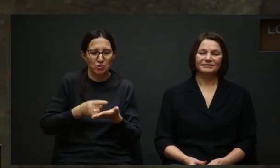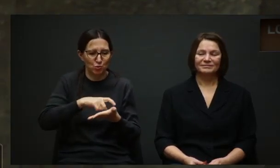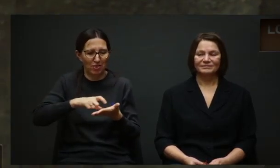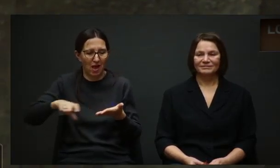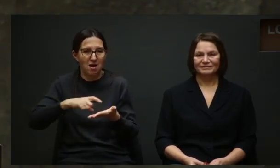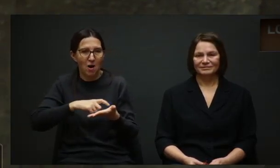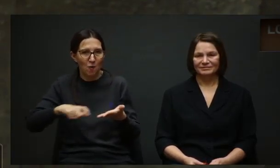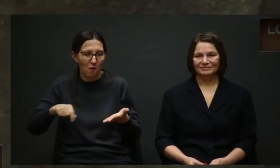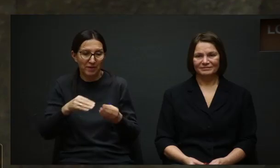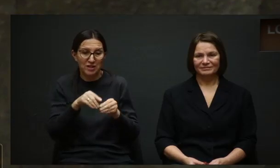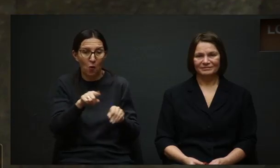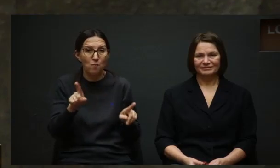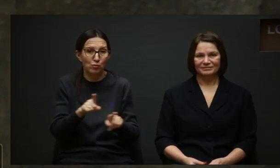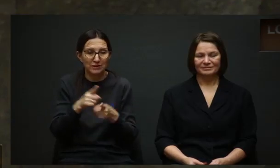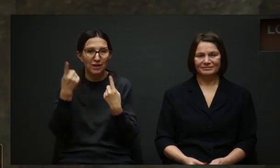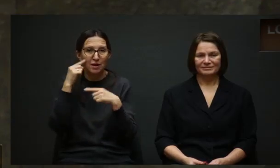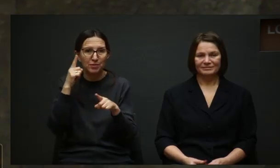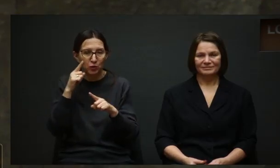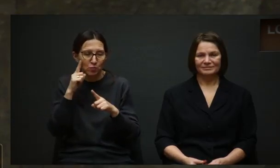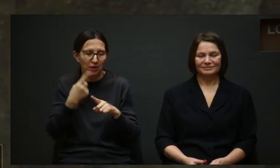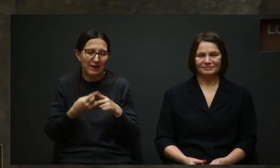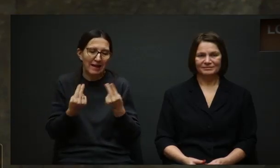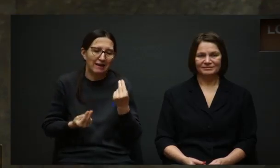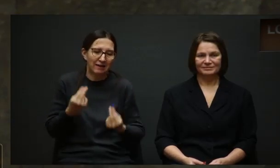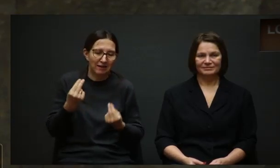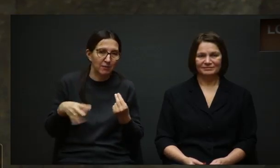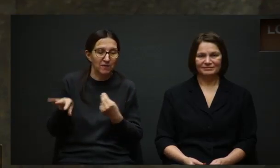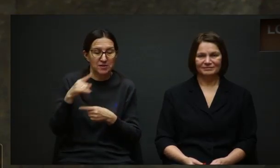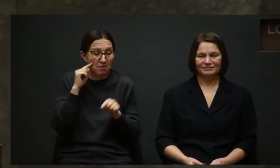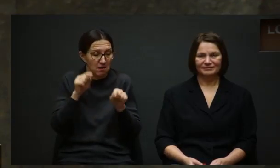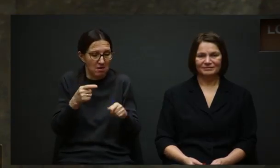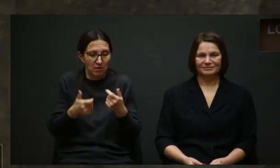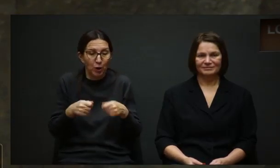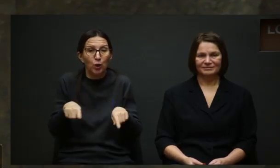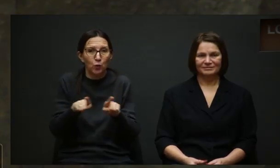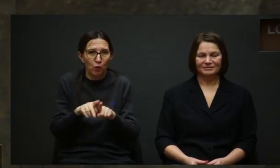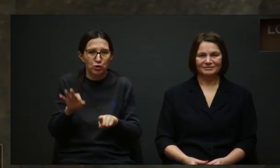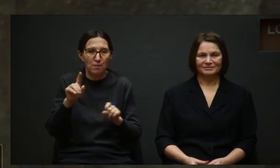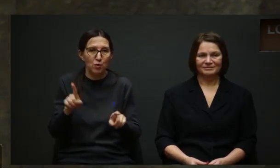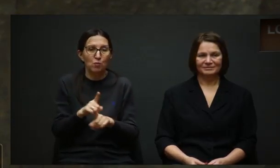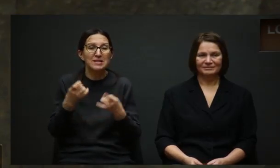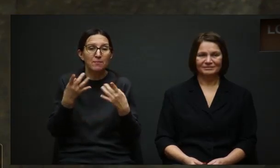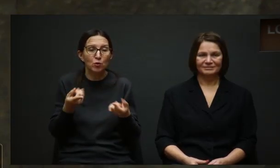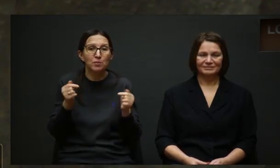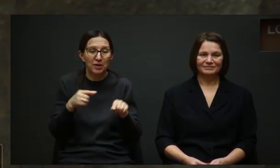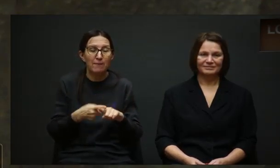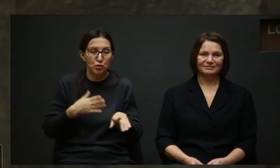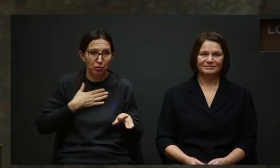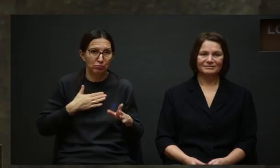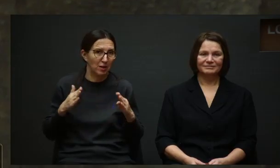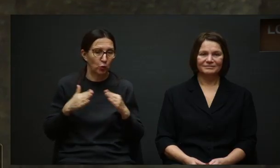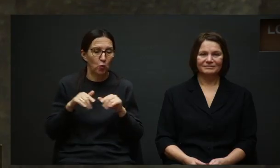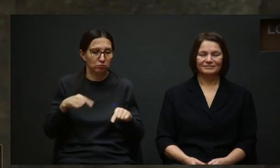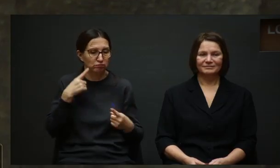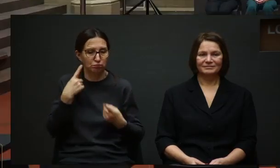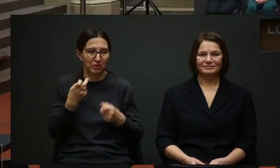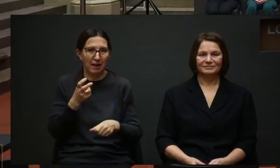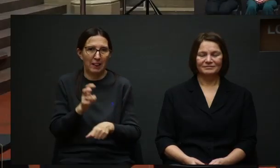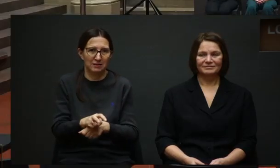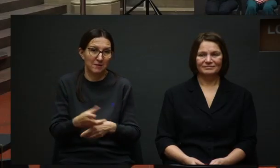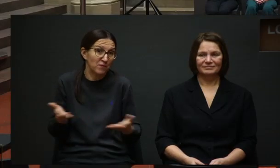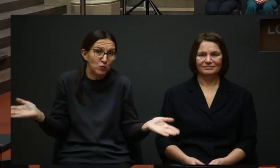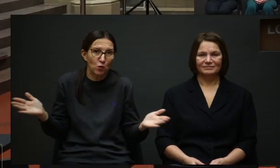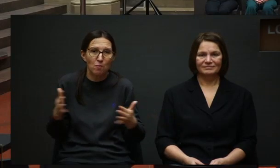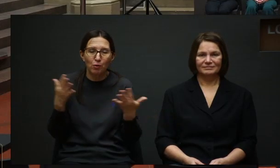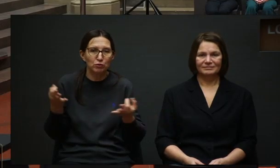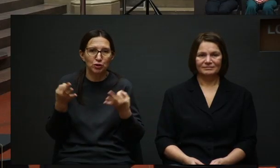же, придумывают игры ДНД, которыми сейчас все заняты, тоже про музей, просто потому что это их дом, им здесь классно. Вот и